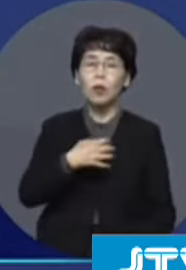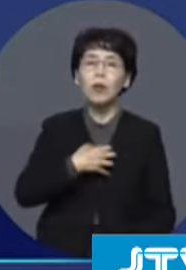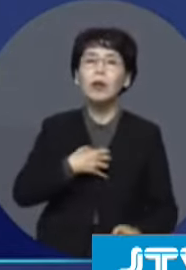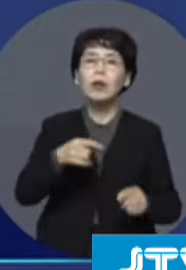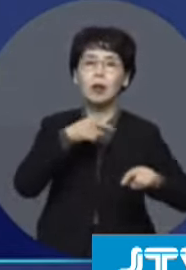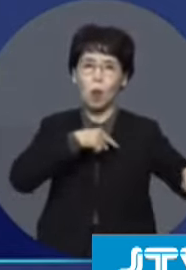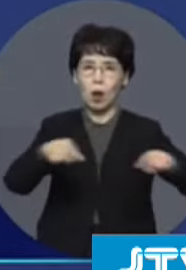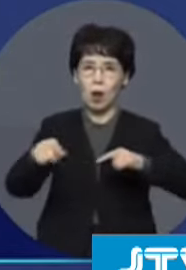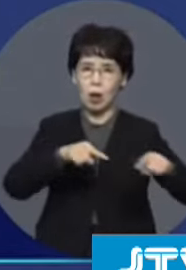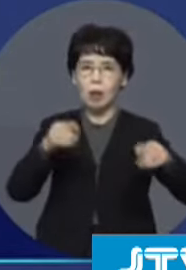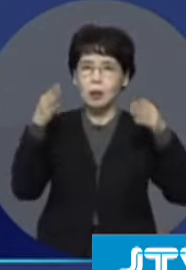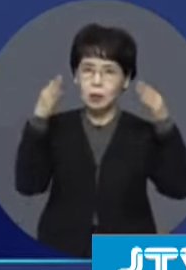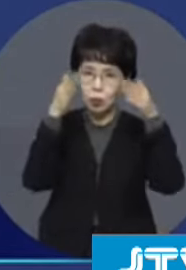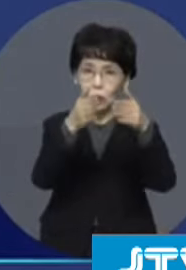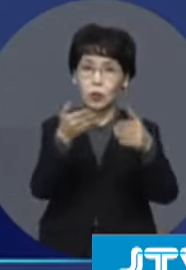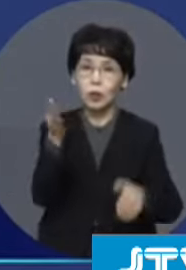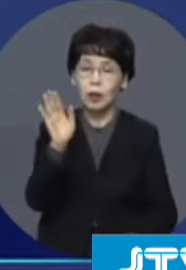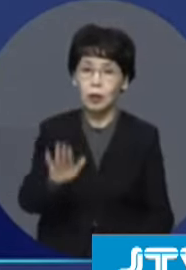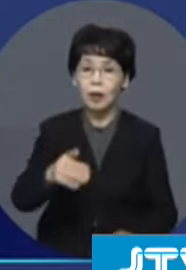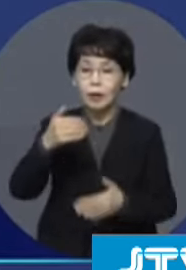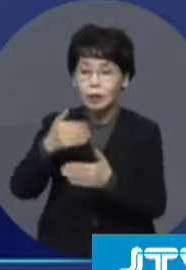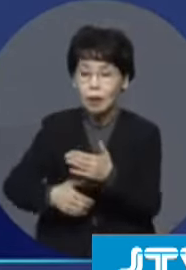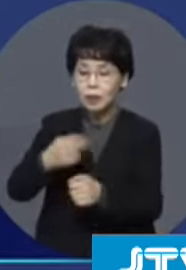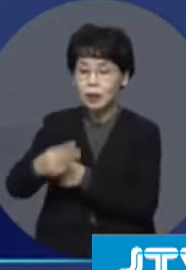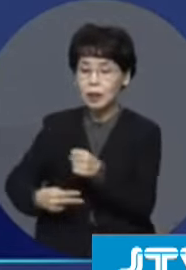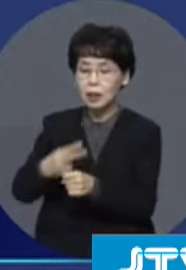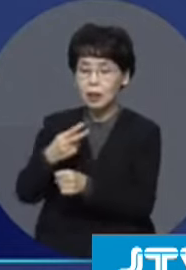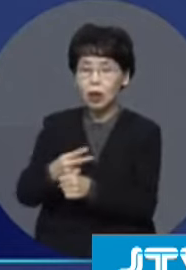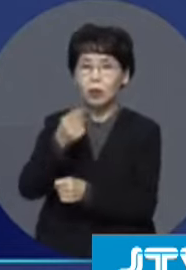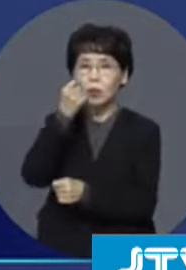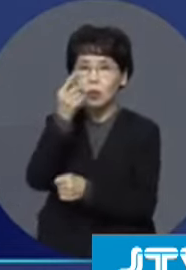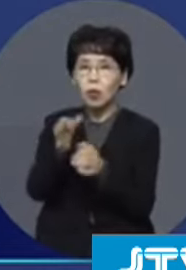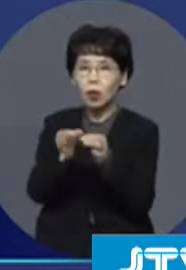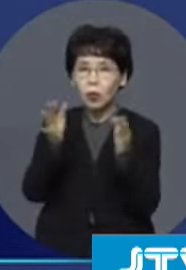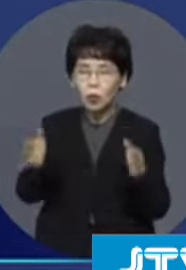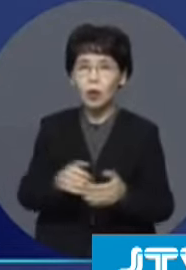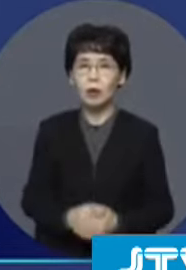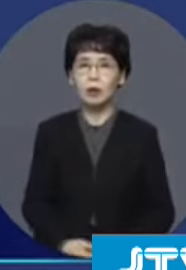위기관리에 중점을 뒀다면 남은 2년 반은 이제